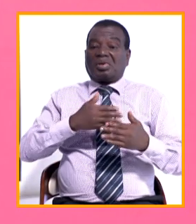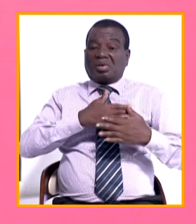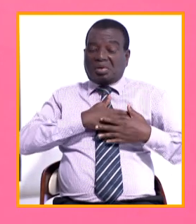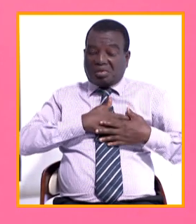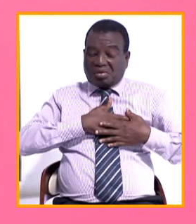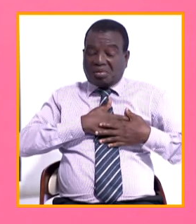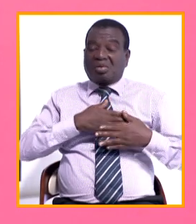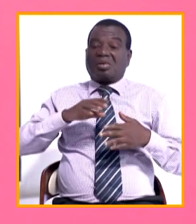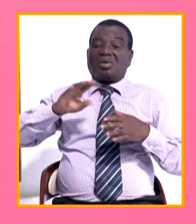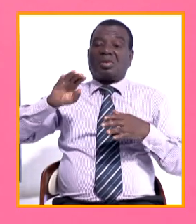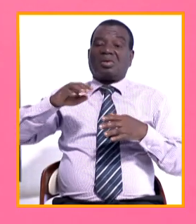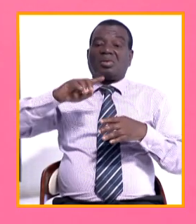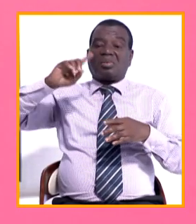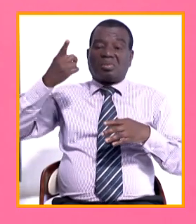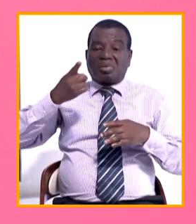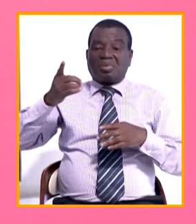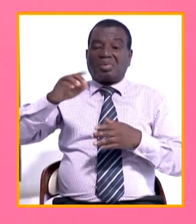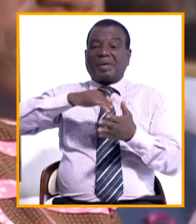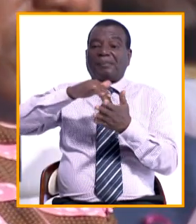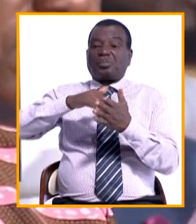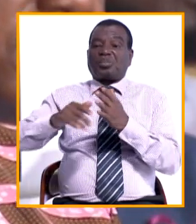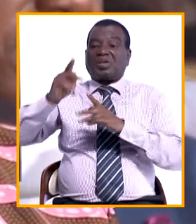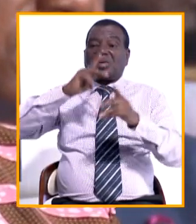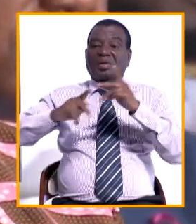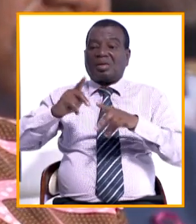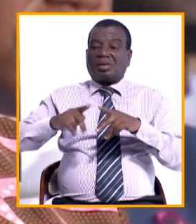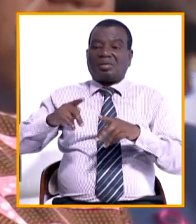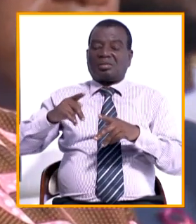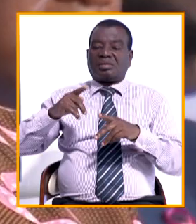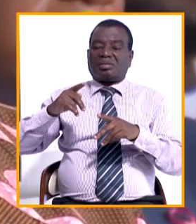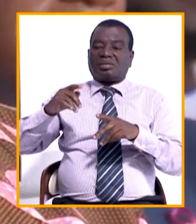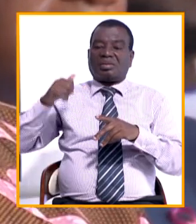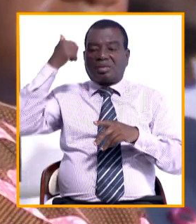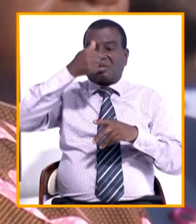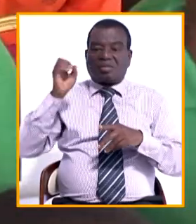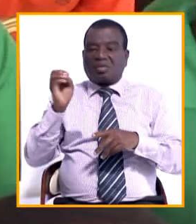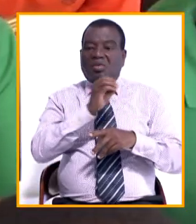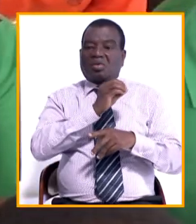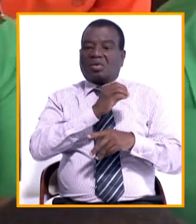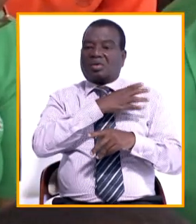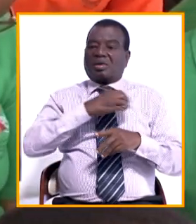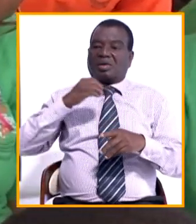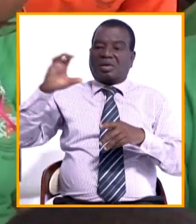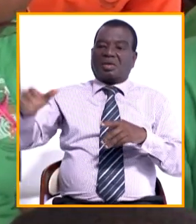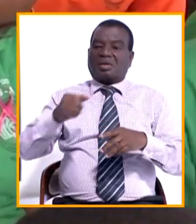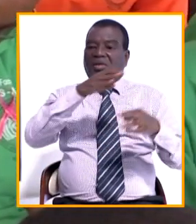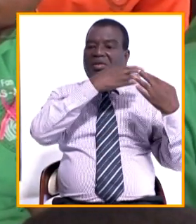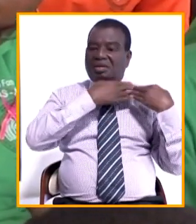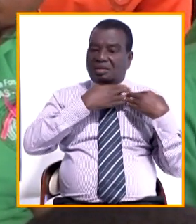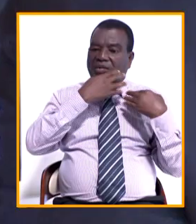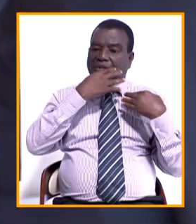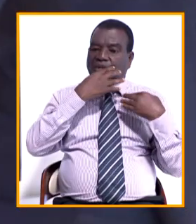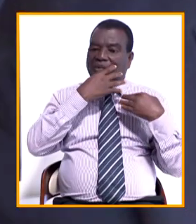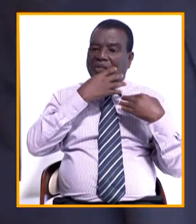nationale, le premier centre public autonome et uniquement spécialisé en cancérologie d'Afrique de l'Ouest francophone dans la prise en charge des cancers du